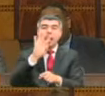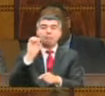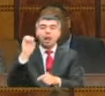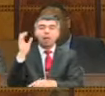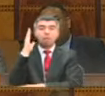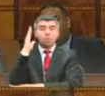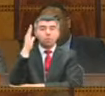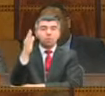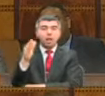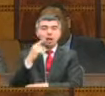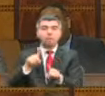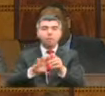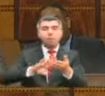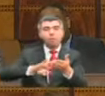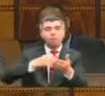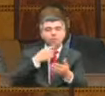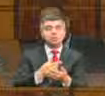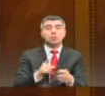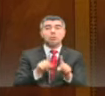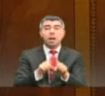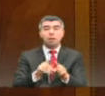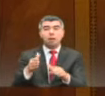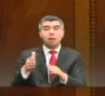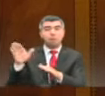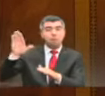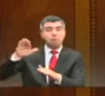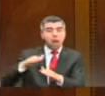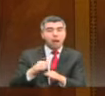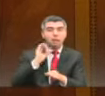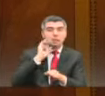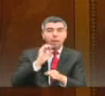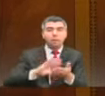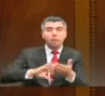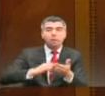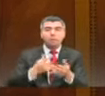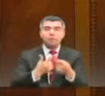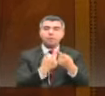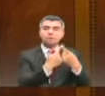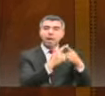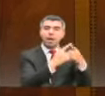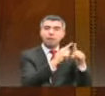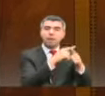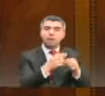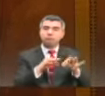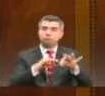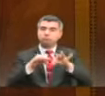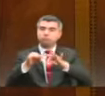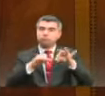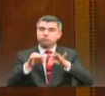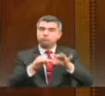تعزيز المحافظة على الموارد البحرية وتطوير الصيد البحري عبر حزمة من الإجراءات،